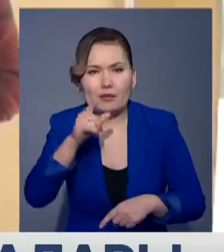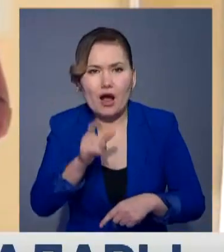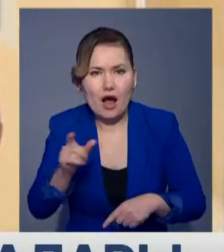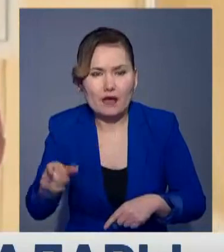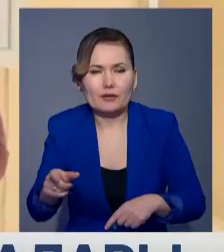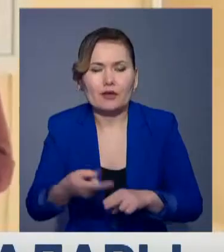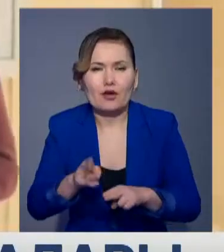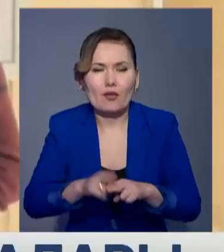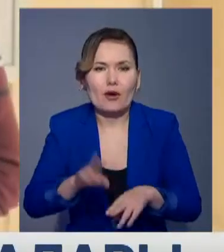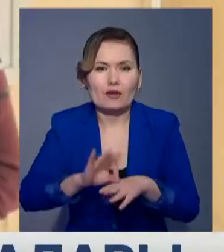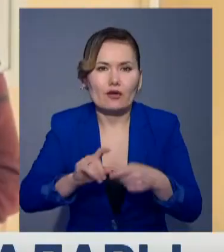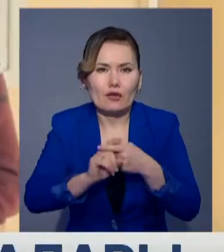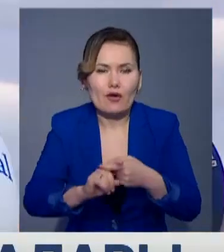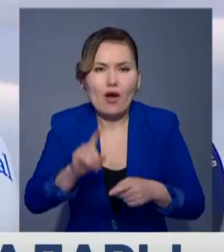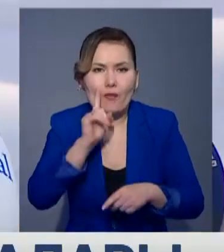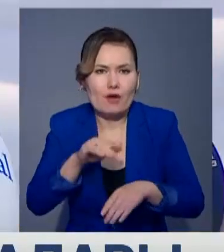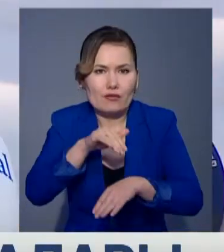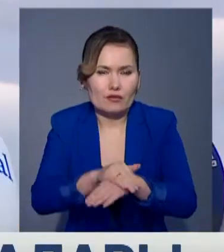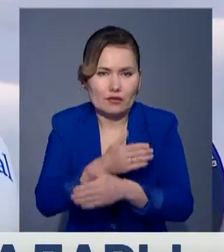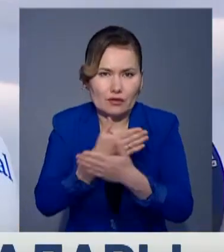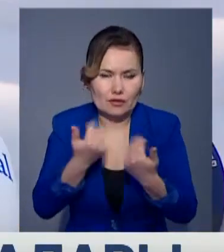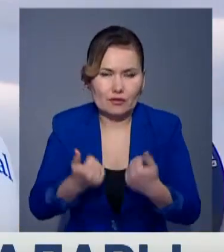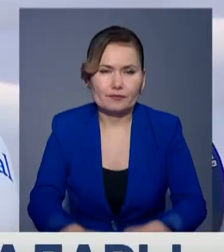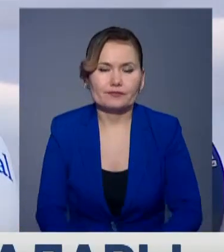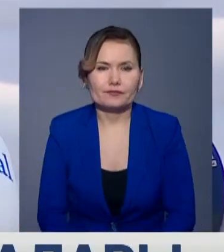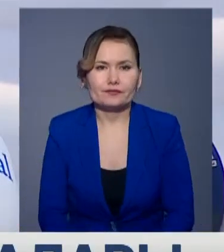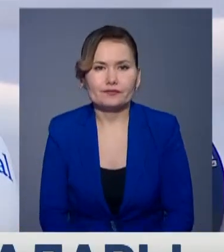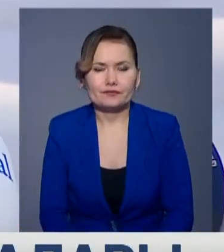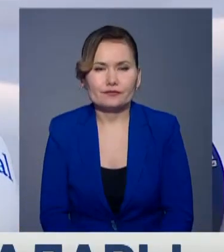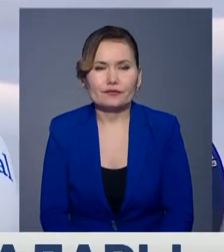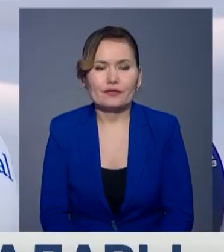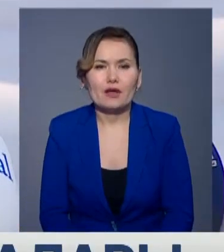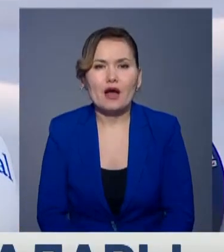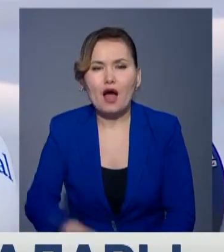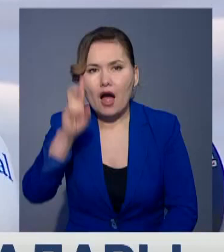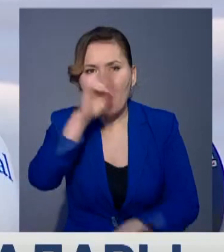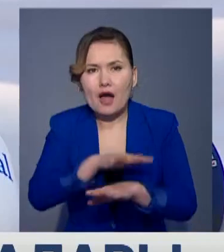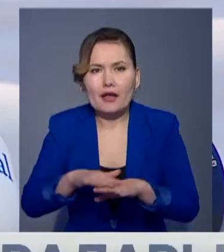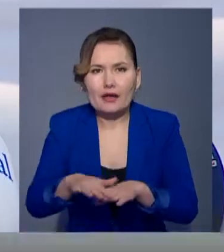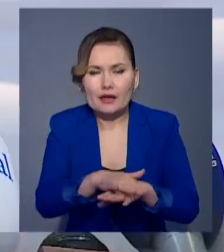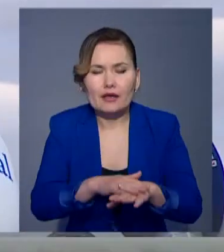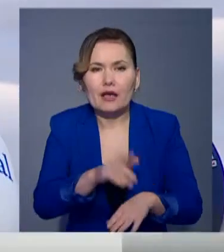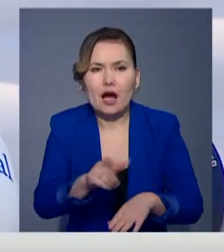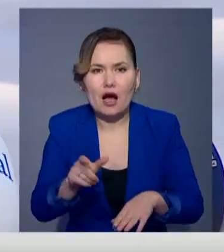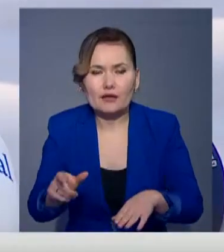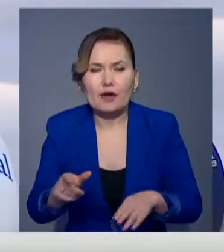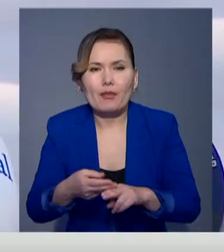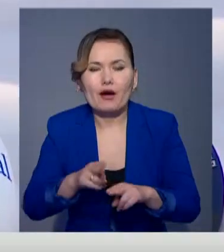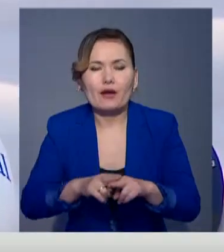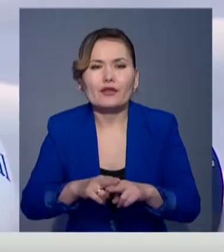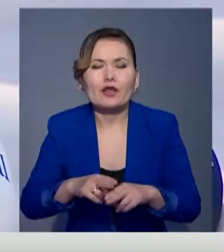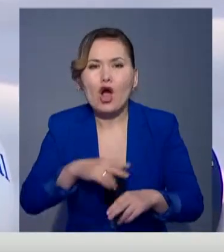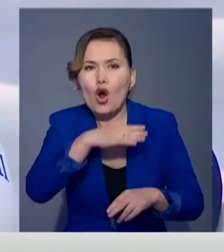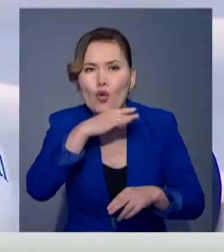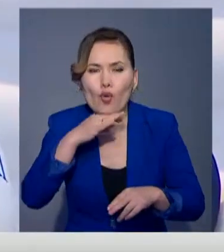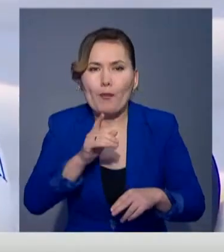коронавирусты жұқтырған адам анықталған жоқ. İster karantinde olan vatandaşlar. Ел тұрғындарына адам көп жиналатын жерлерден аулақ жүріп,